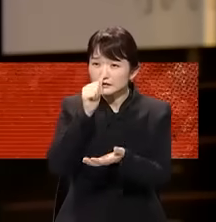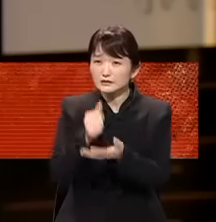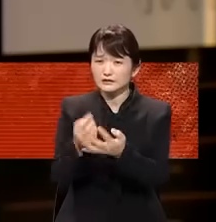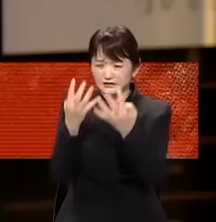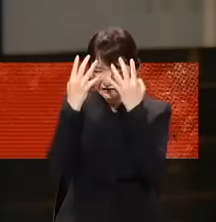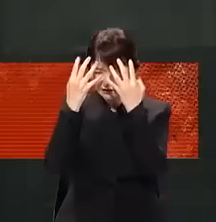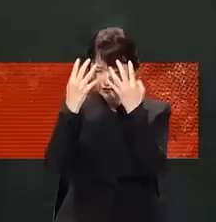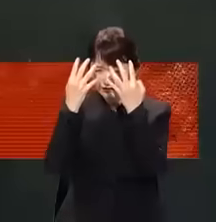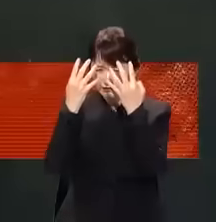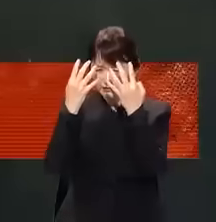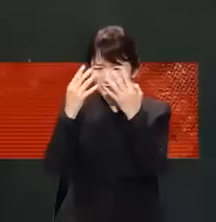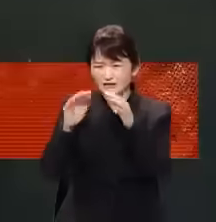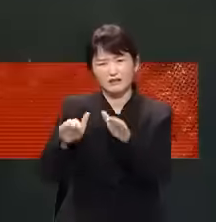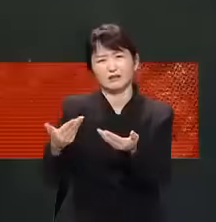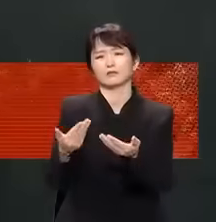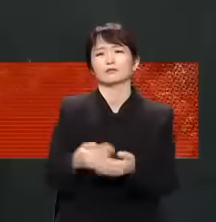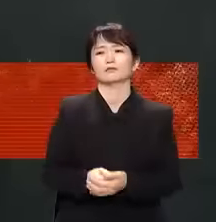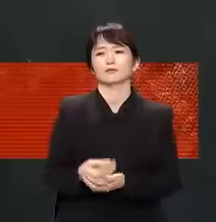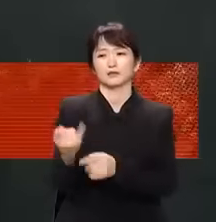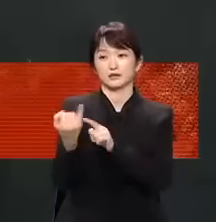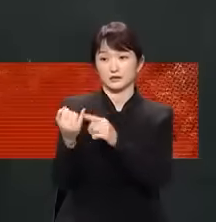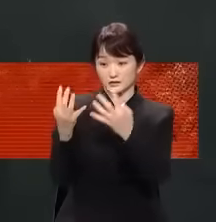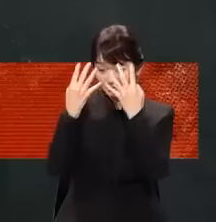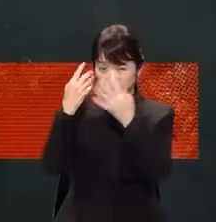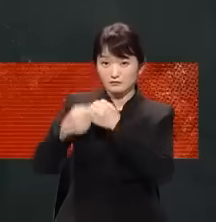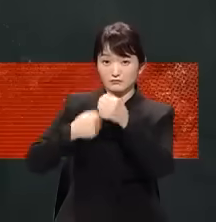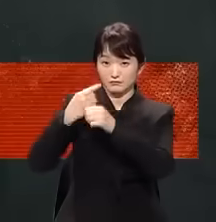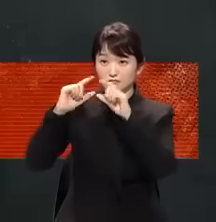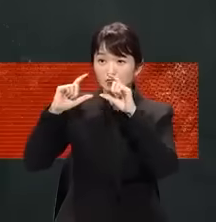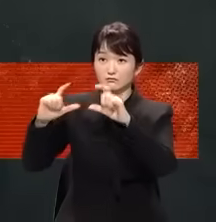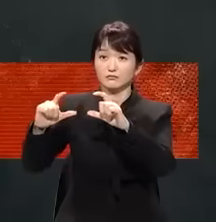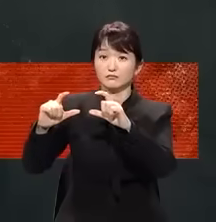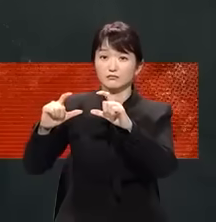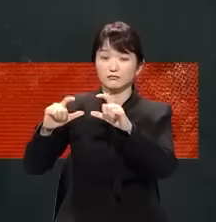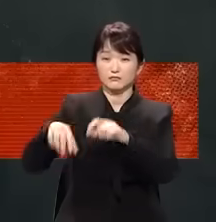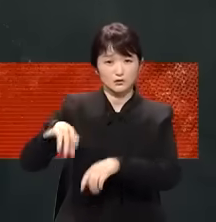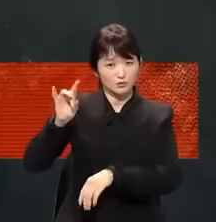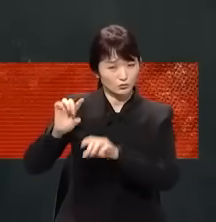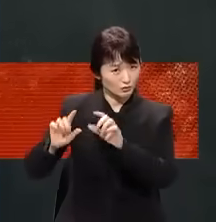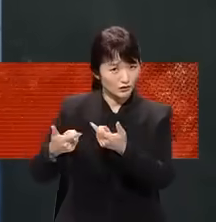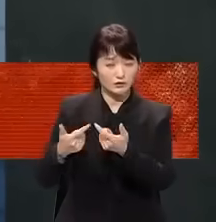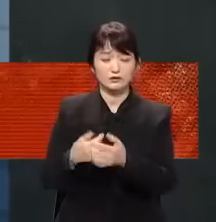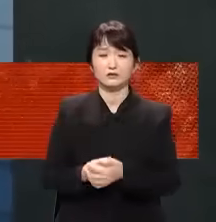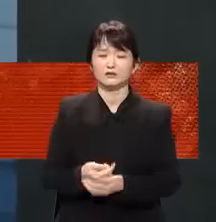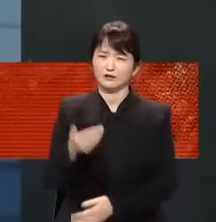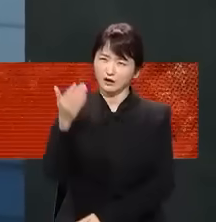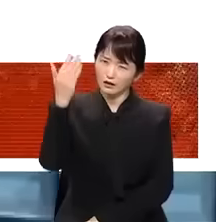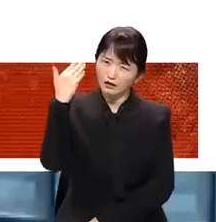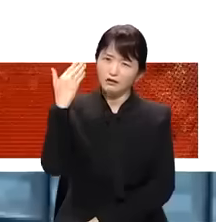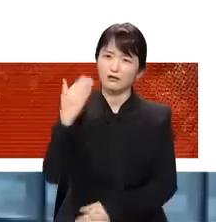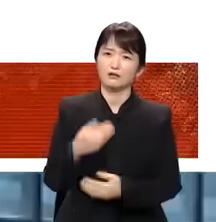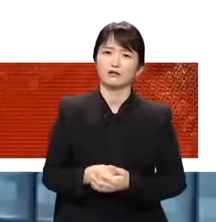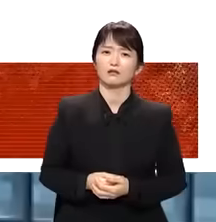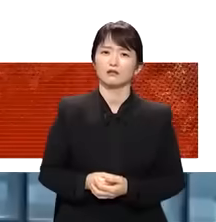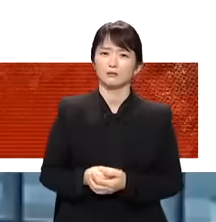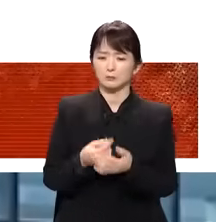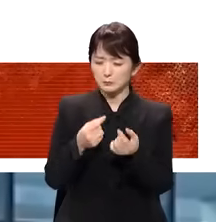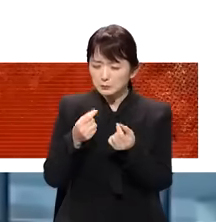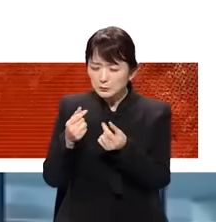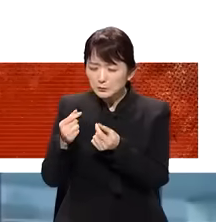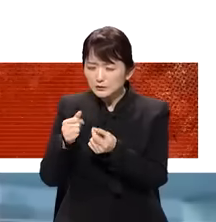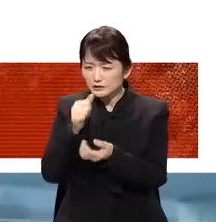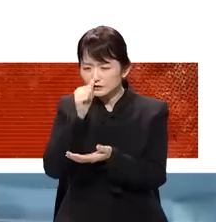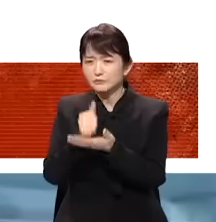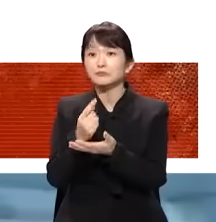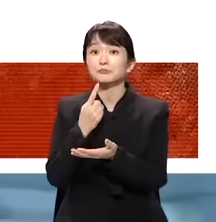낮은 거 같아요 맞습니다 지금이 여성에게 징역 1년이 선고 됐잖아요 이게 처음도 아니고 그 전에도 이런 비슷한 범행을